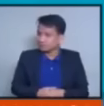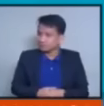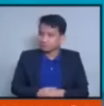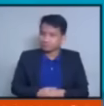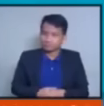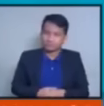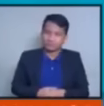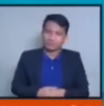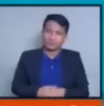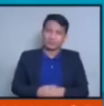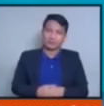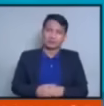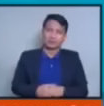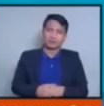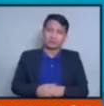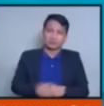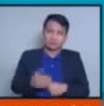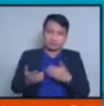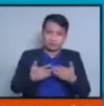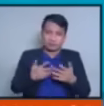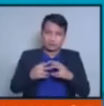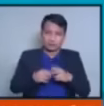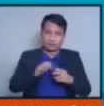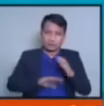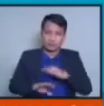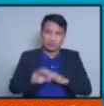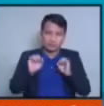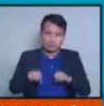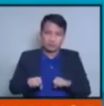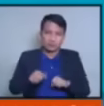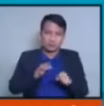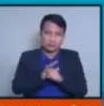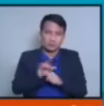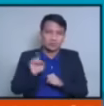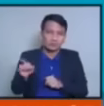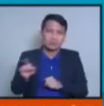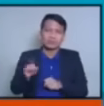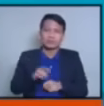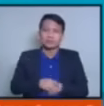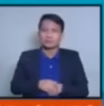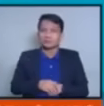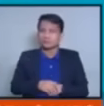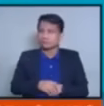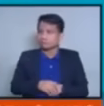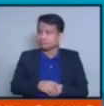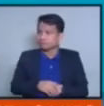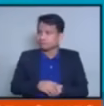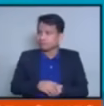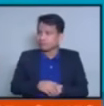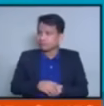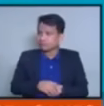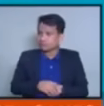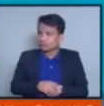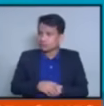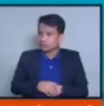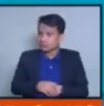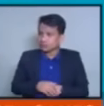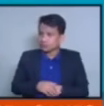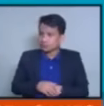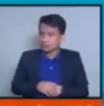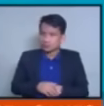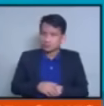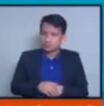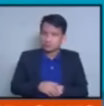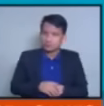po nanganak na po yan, considering na na-rape po yung bata, pwede pa rin po natin iproseso po